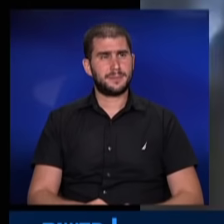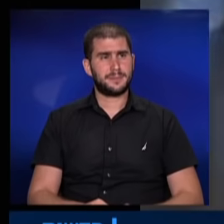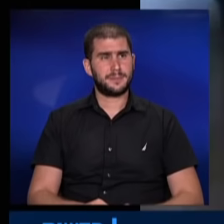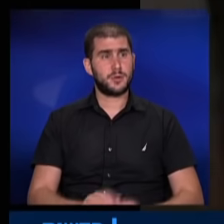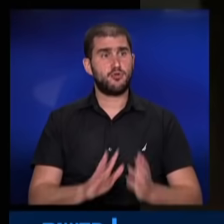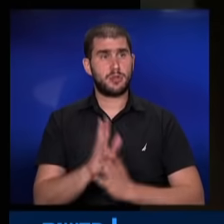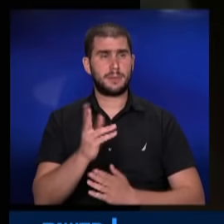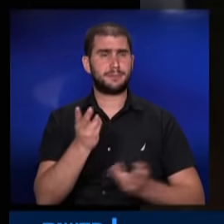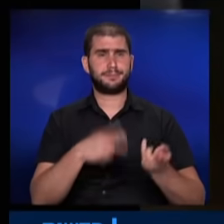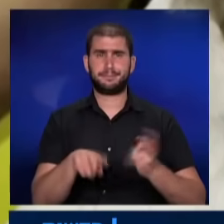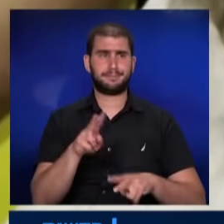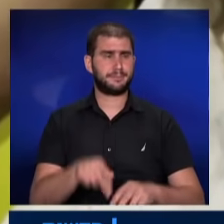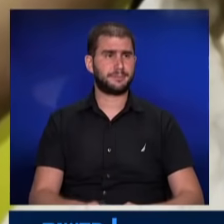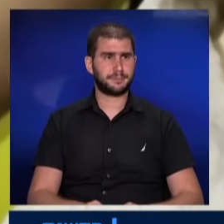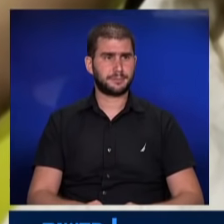12 מהם לא שרדו.